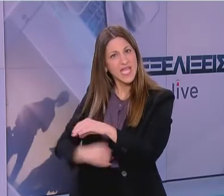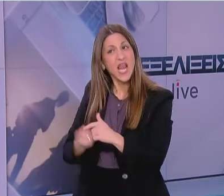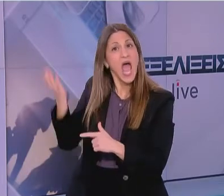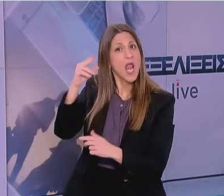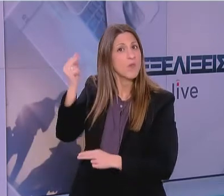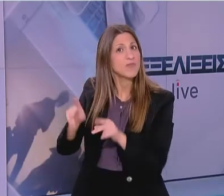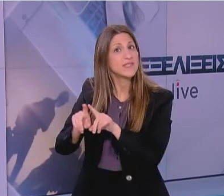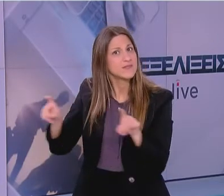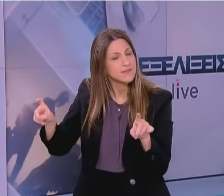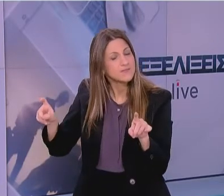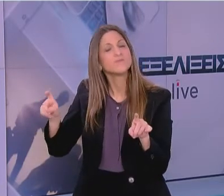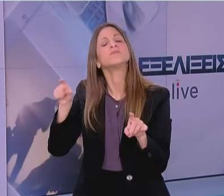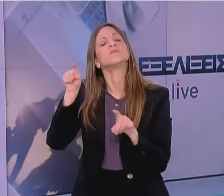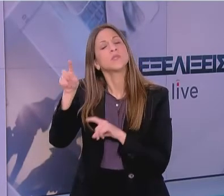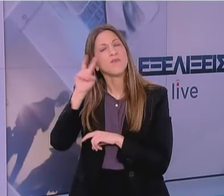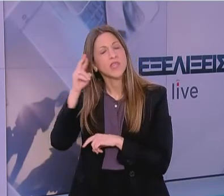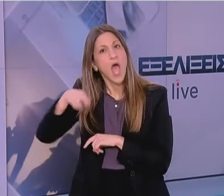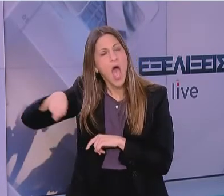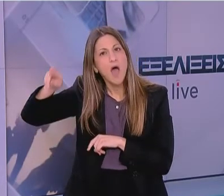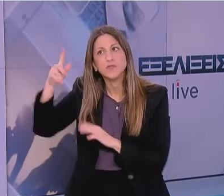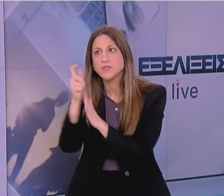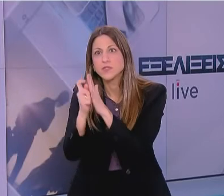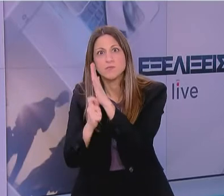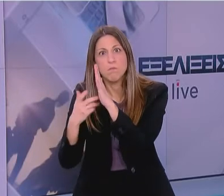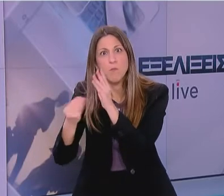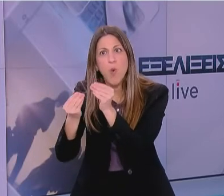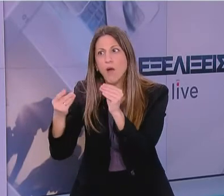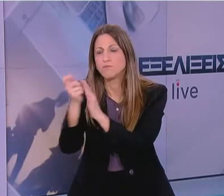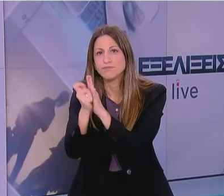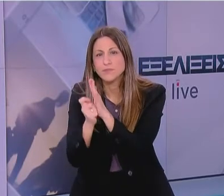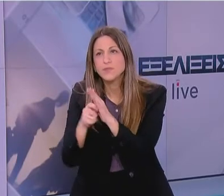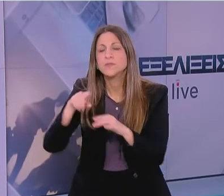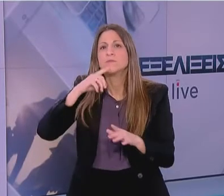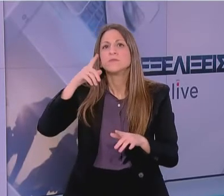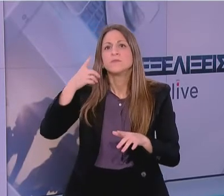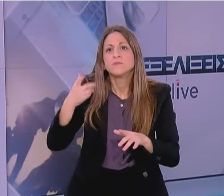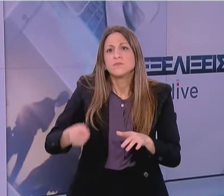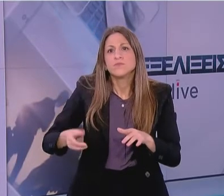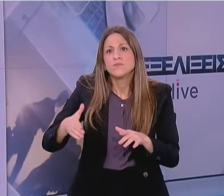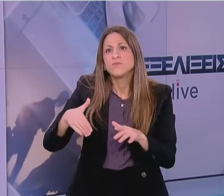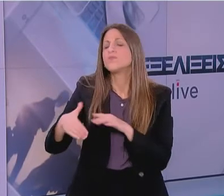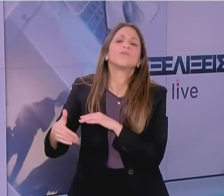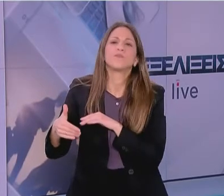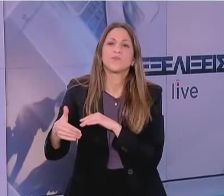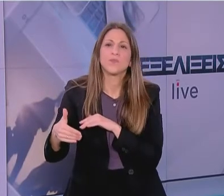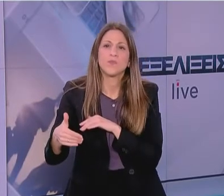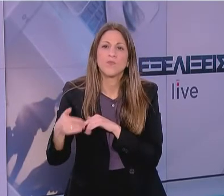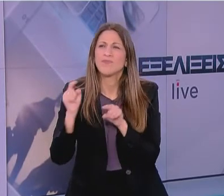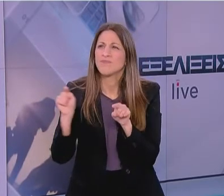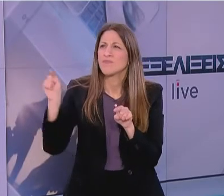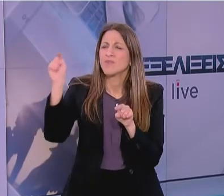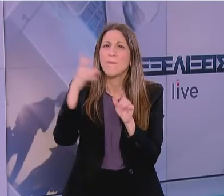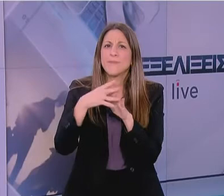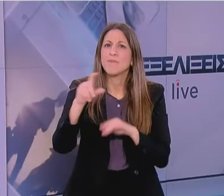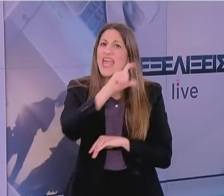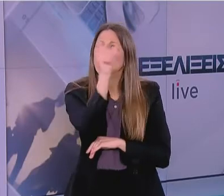τον ιό, που δείχνει τρομερές αυξήσεις, πολλαπλές σταθερές αποκλίσεις πάνω από το μέσο όρο, συγγνώμη, μιλώ επιστημονικά, σε χώρες όπως